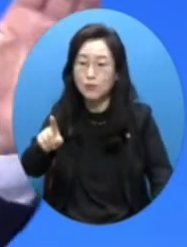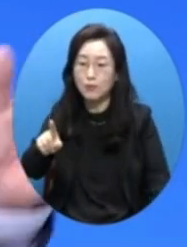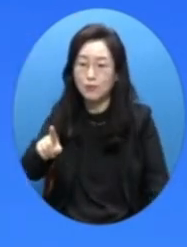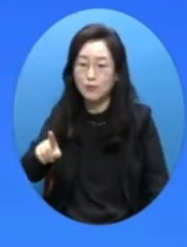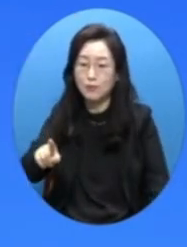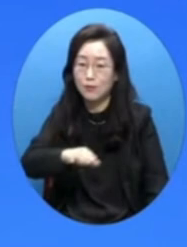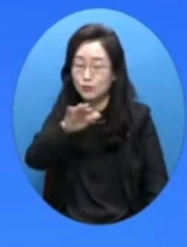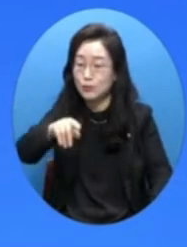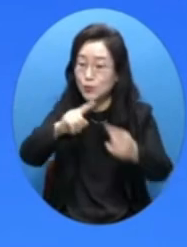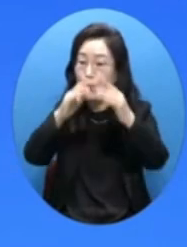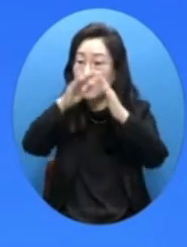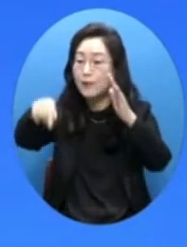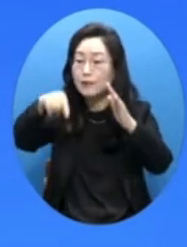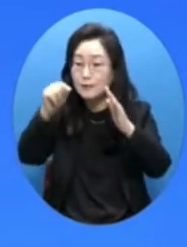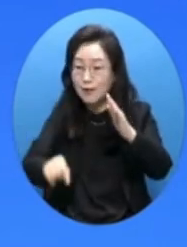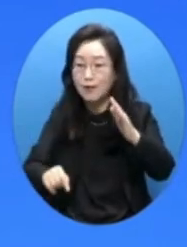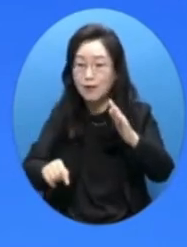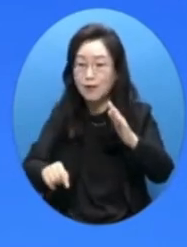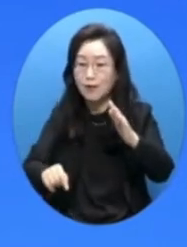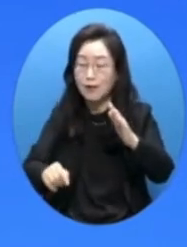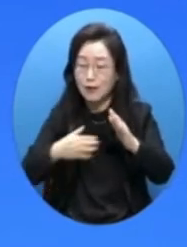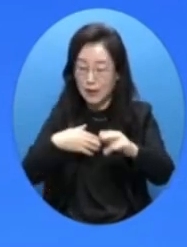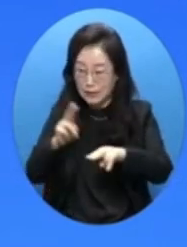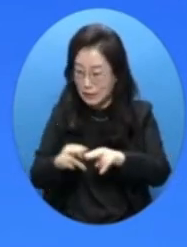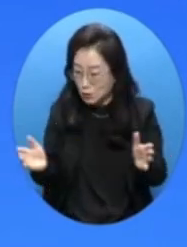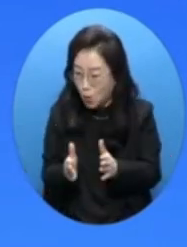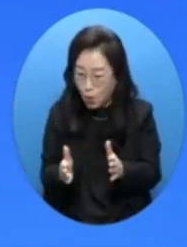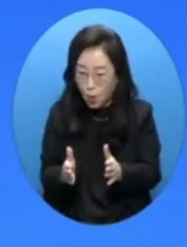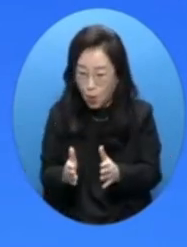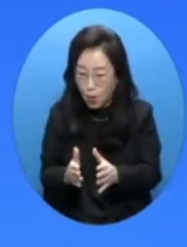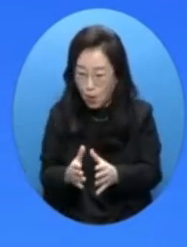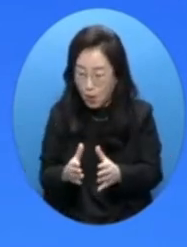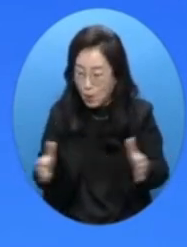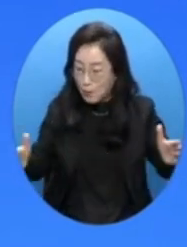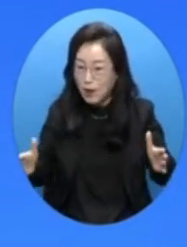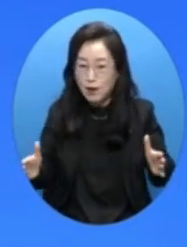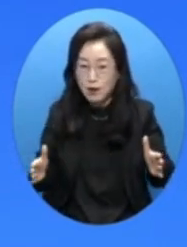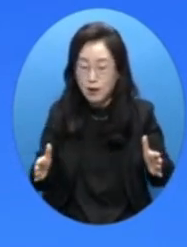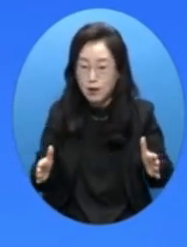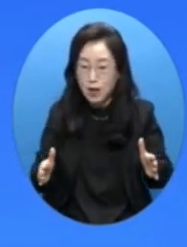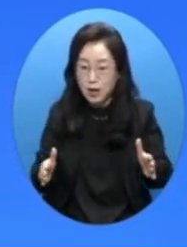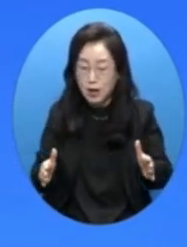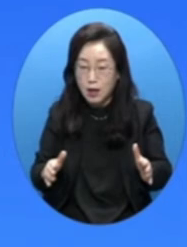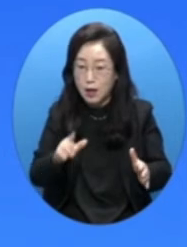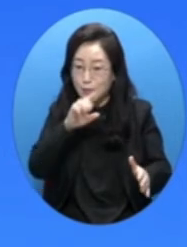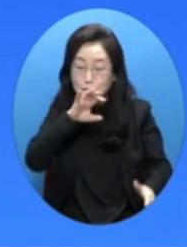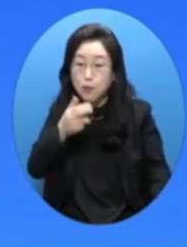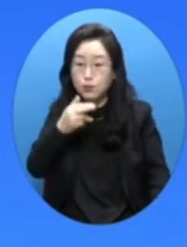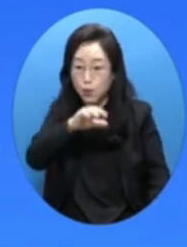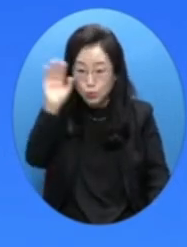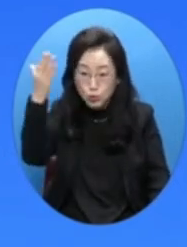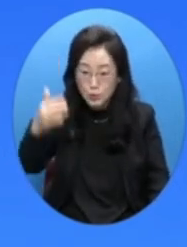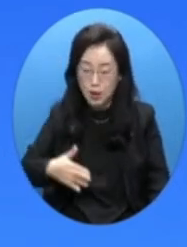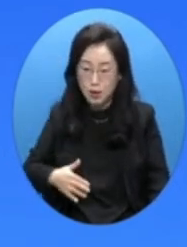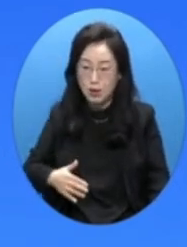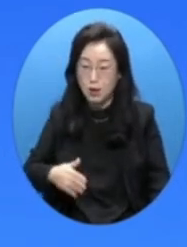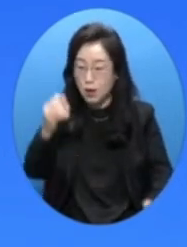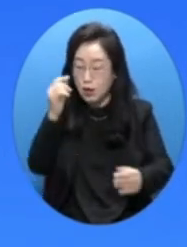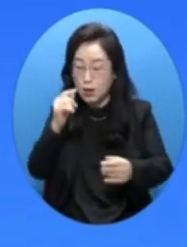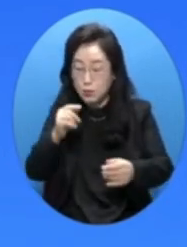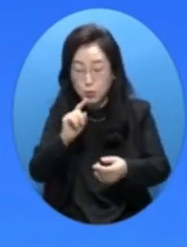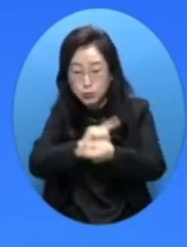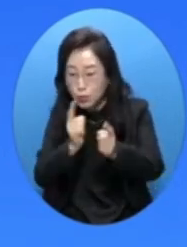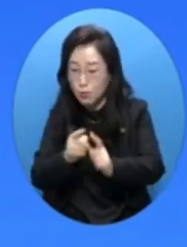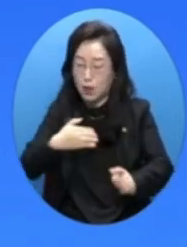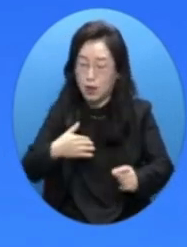우리가 교회에서 어디에 우리 자리가 적다 많다 좁다 한 이야기 없는데 요즘은 너도 나도 방이